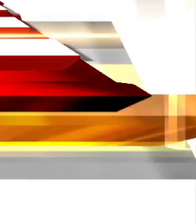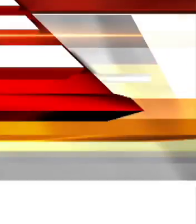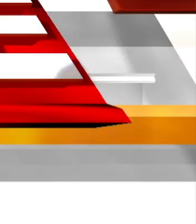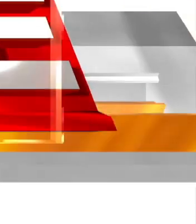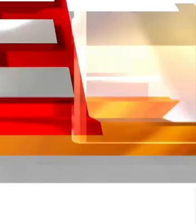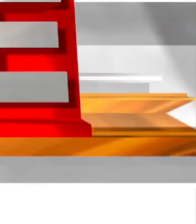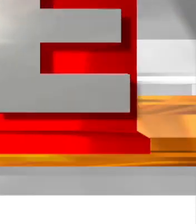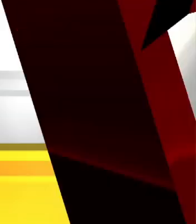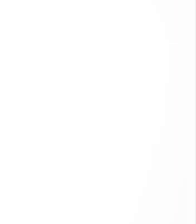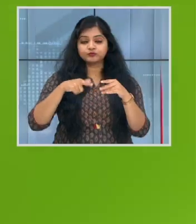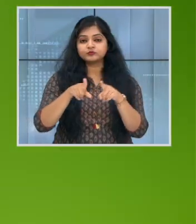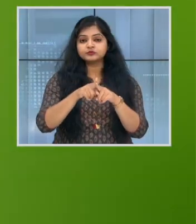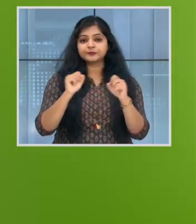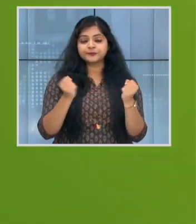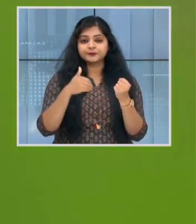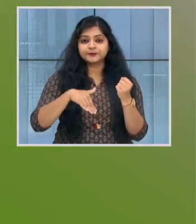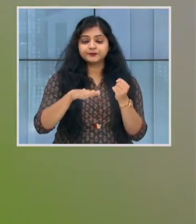മാറ്റാനുള്ള ശ്രമങ്ങൾ തുടരുകയാണ്.